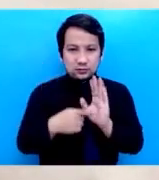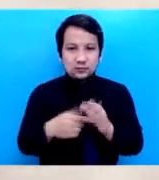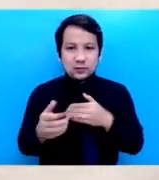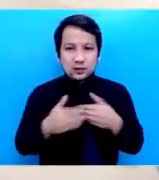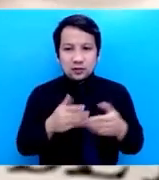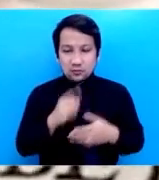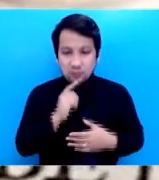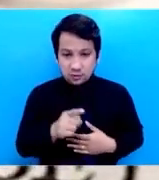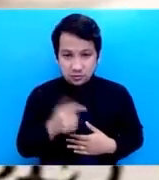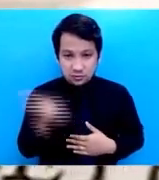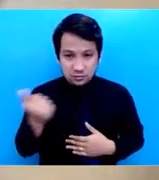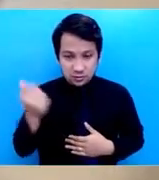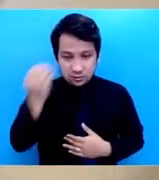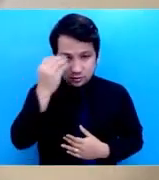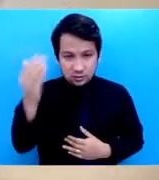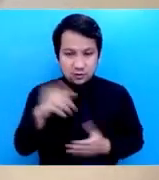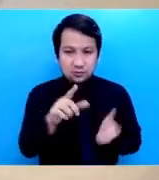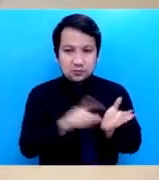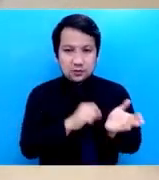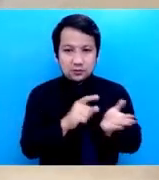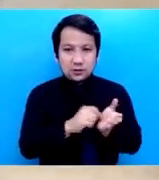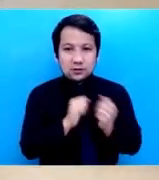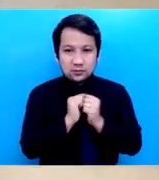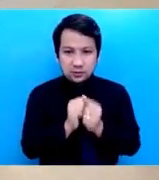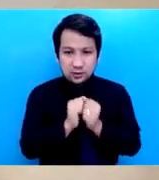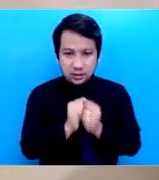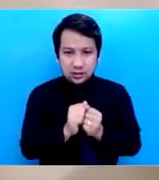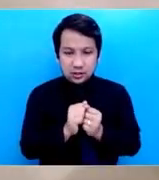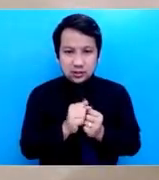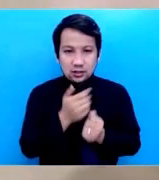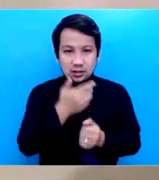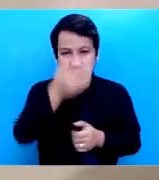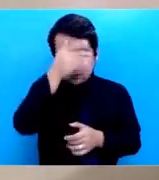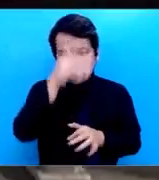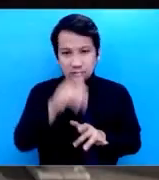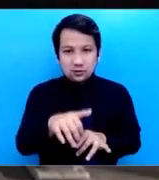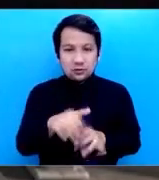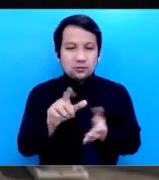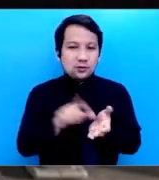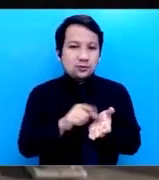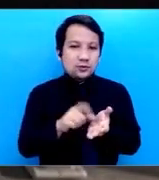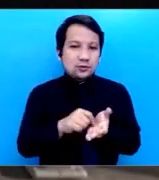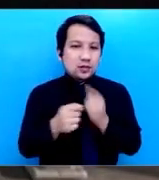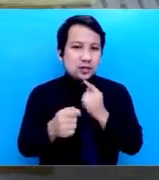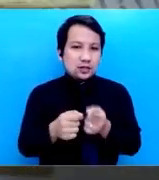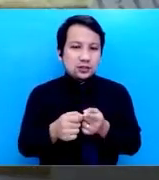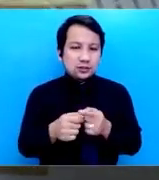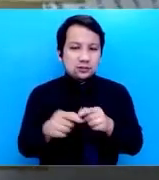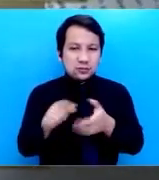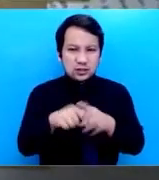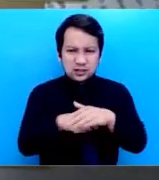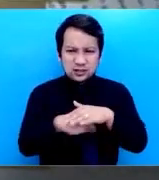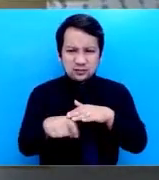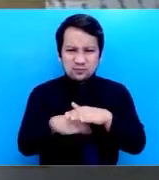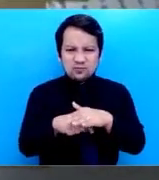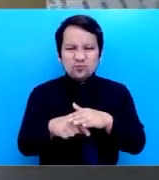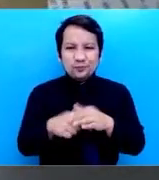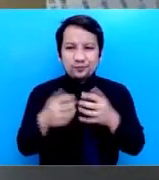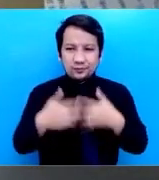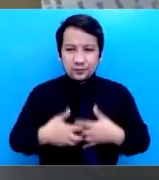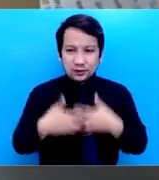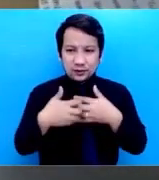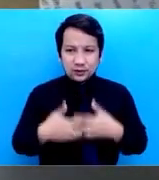ng sospek sa pag-imprenta, kabilang ang desktop computer, mga printer at laminating machine. May mga nakuha rin